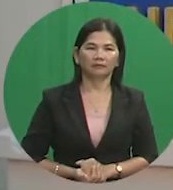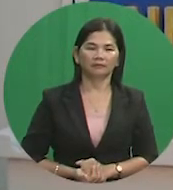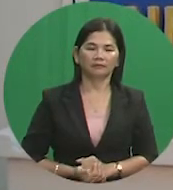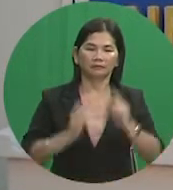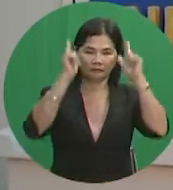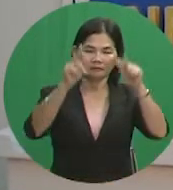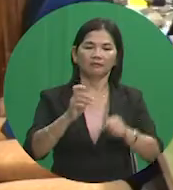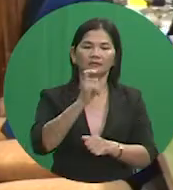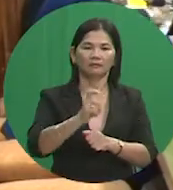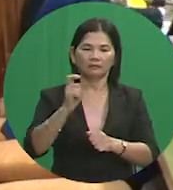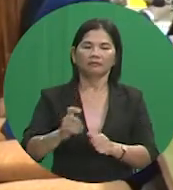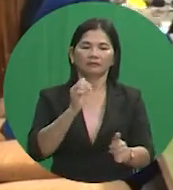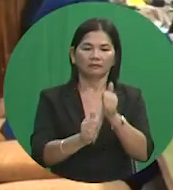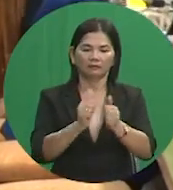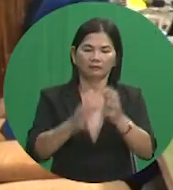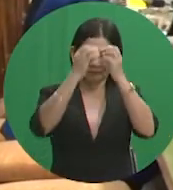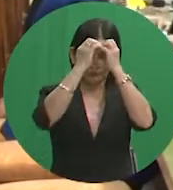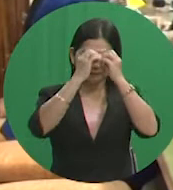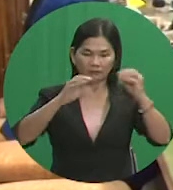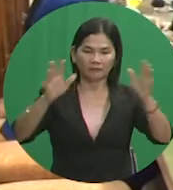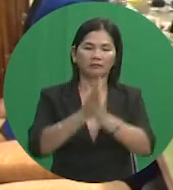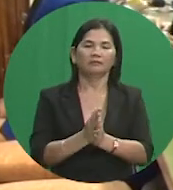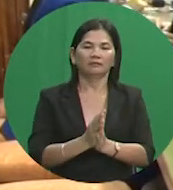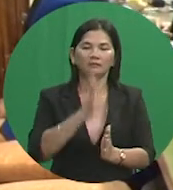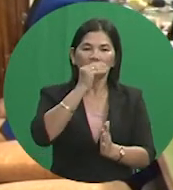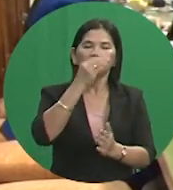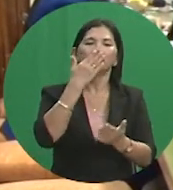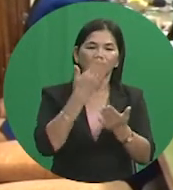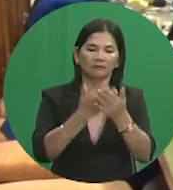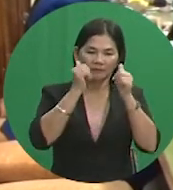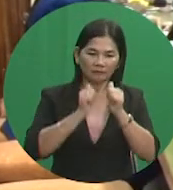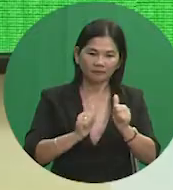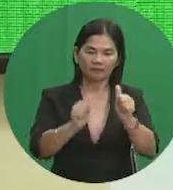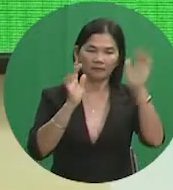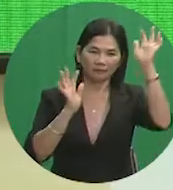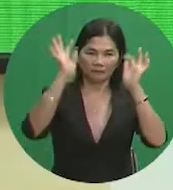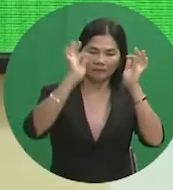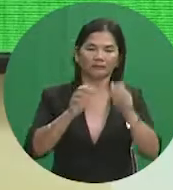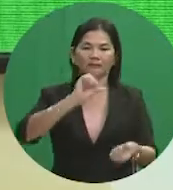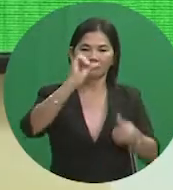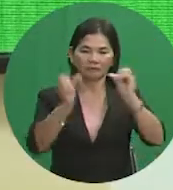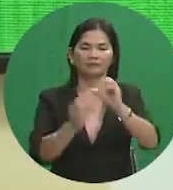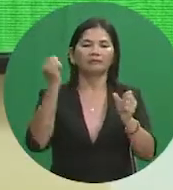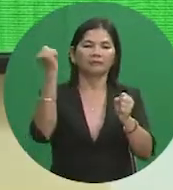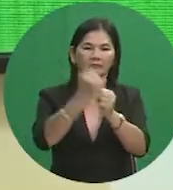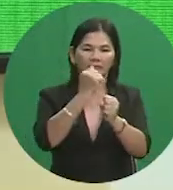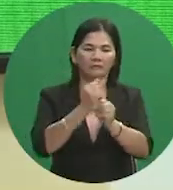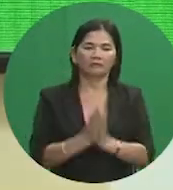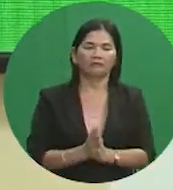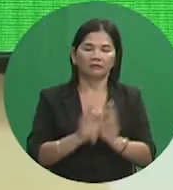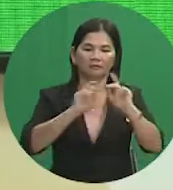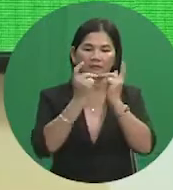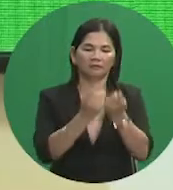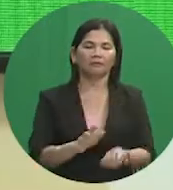ឯកឧត្តមខៀវកញ្ញរិទ្ធរដ្ឋមន្ត្រីក្រសួងព័ត៌មានមានប្រសាសន៍កោតសរសើរនិងវាតម្លៃខ្ពស់ចំពោះលទ្ធផលការងារដែលបណ្ដាលអគ្គនាយ